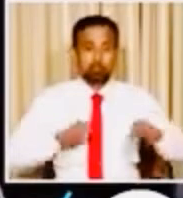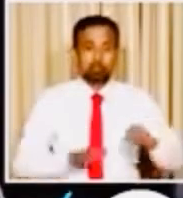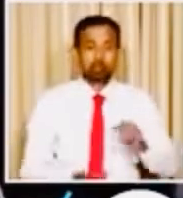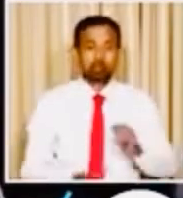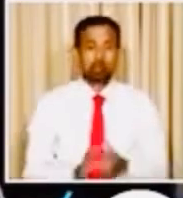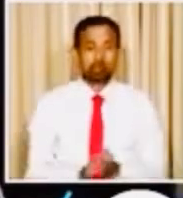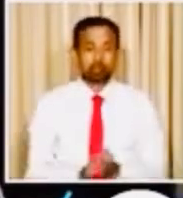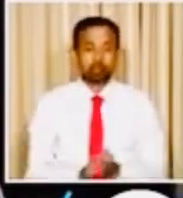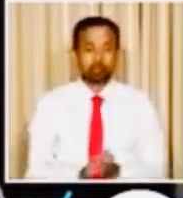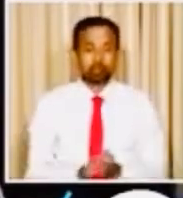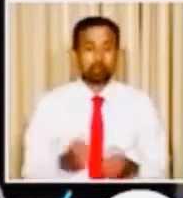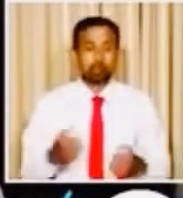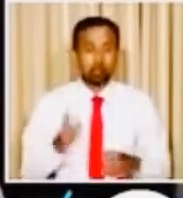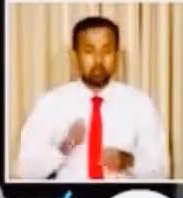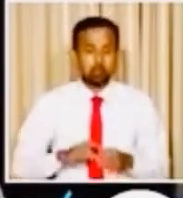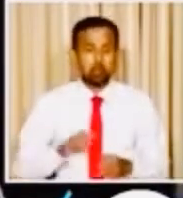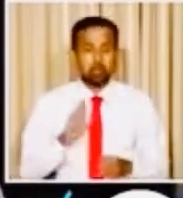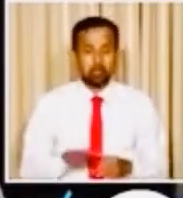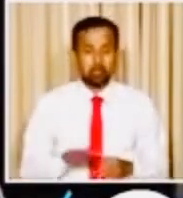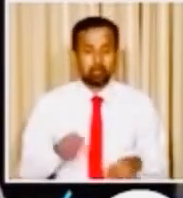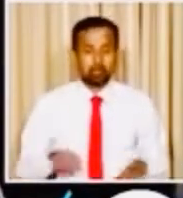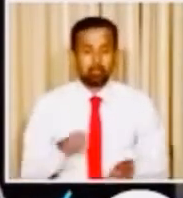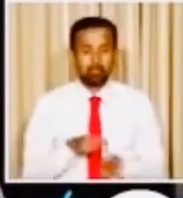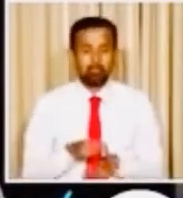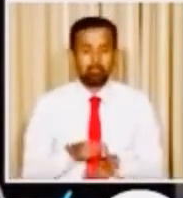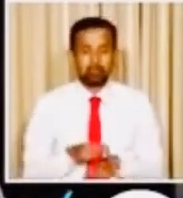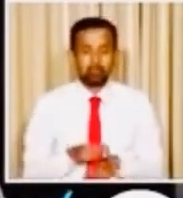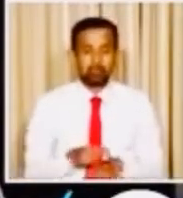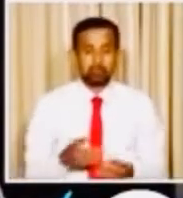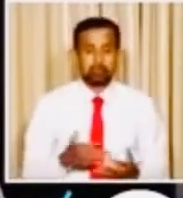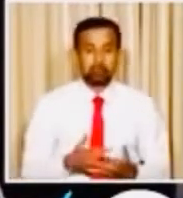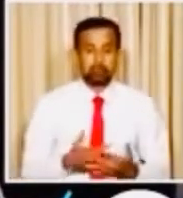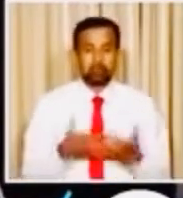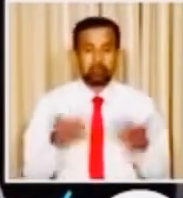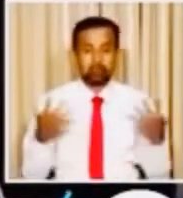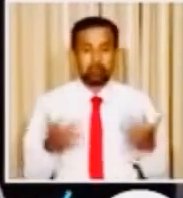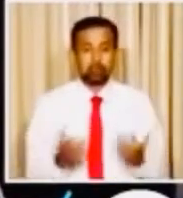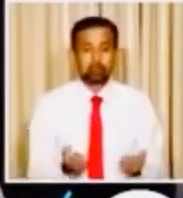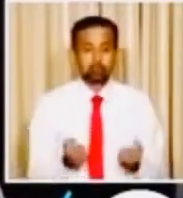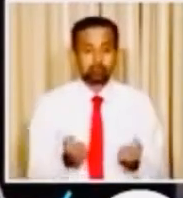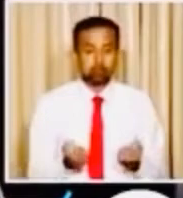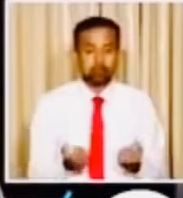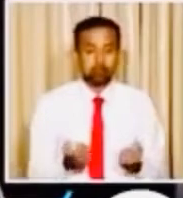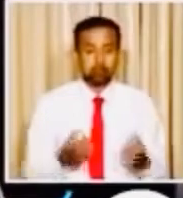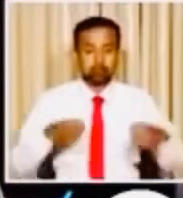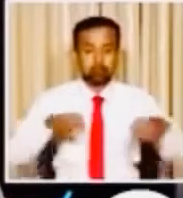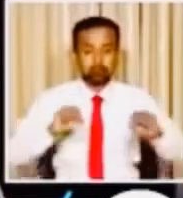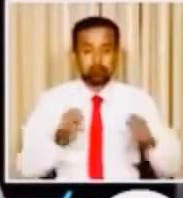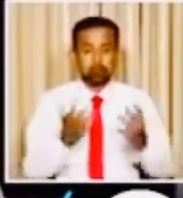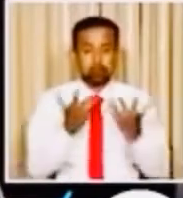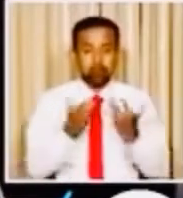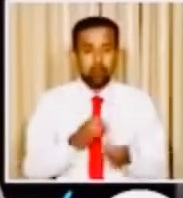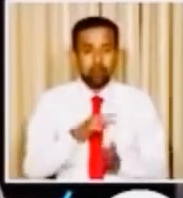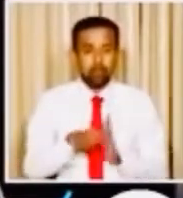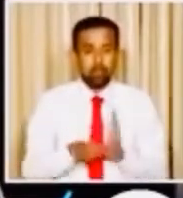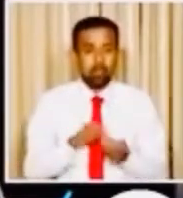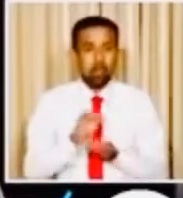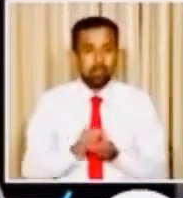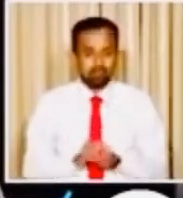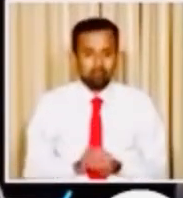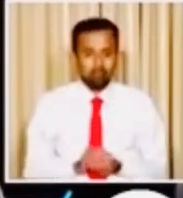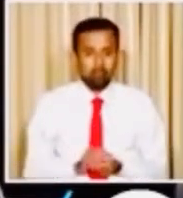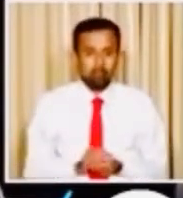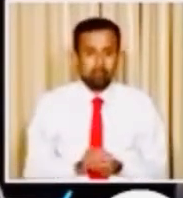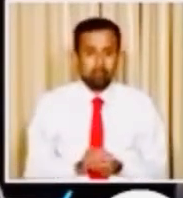තමයි ඒක වෙලා තියෙන්නේ. දැනට ගරු අමාත්‍යතුමනි විශාල අධිබලති මෝටර් සයිකල් ප්‍රමාණයක් ලංකාවේ තියෙනවා.